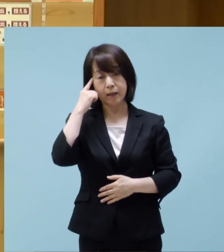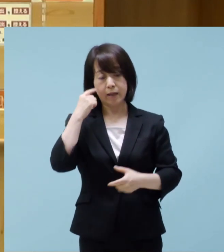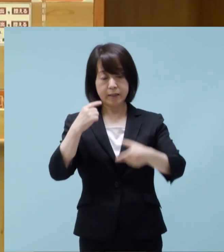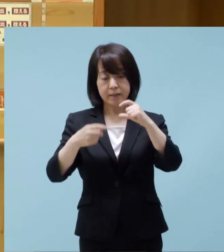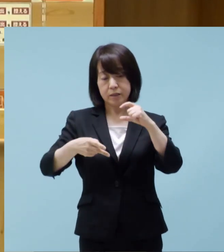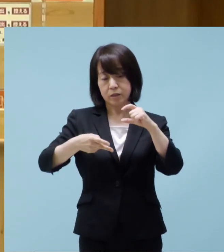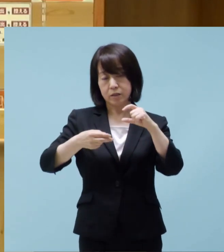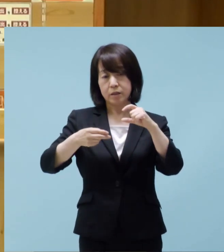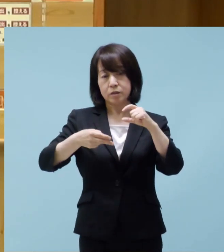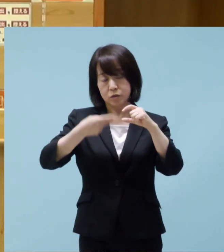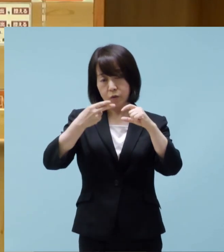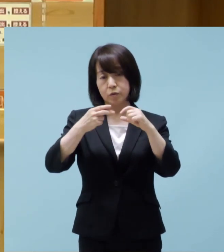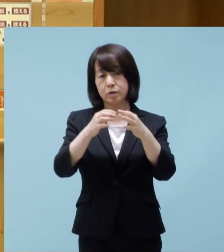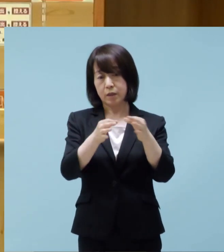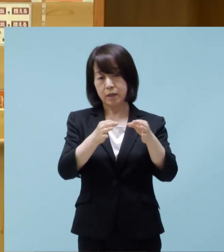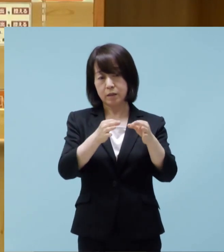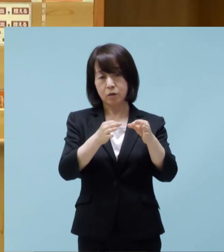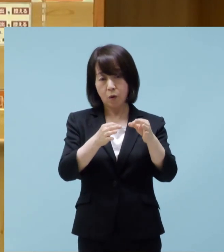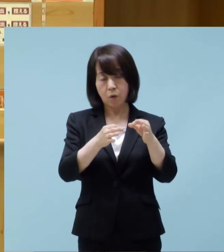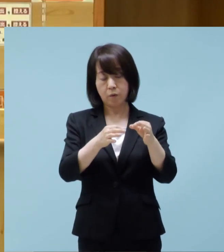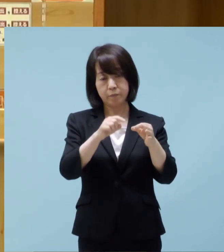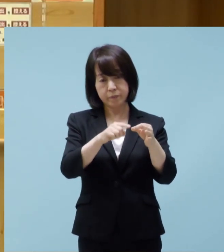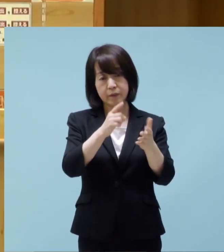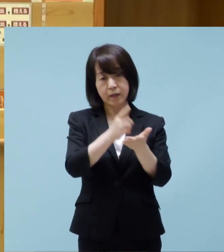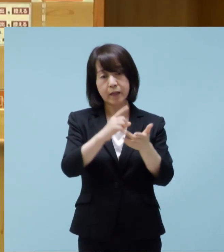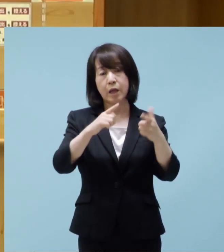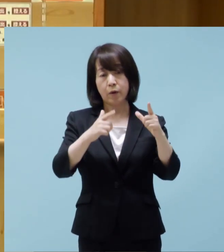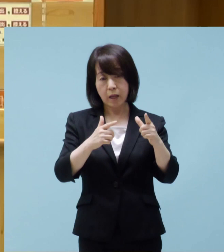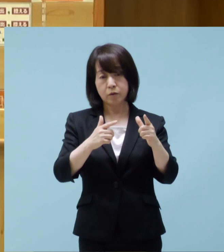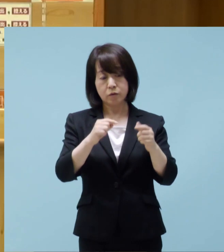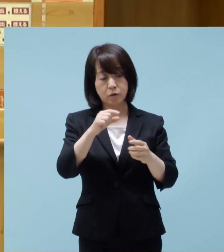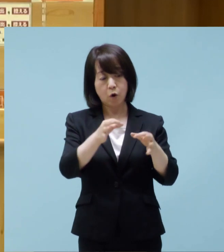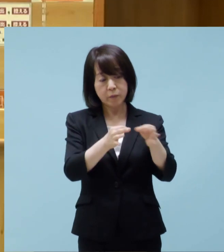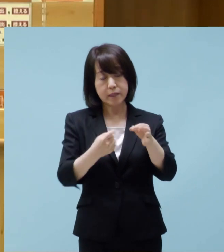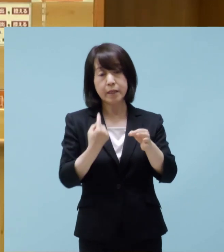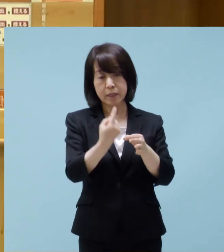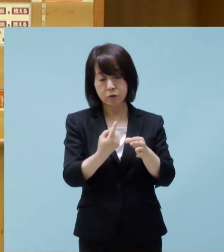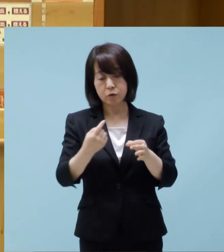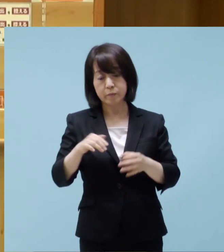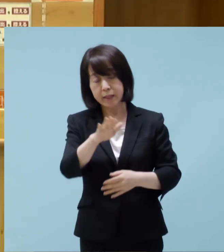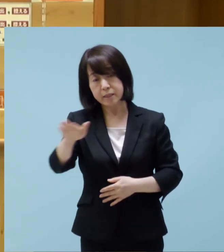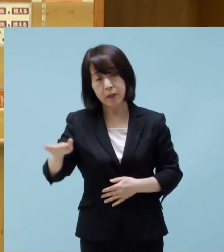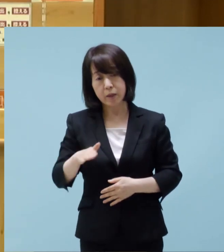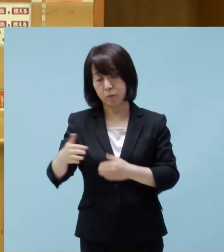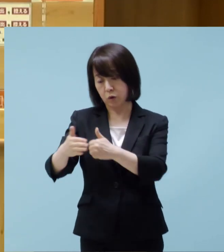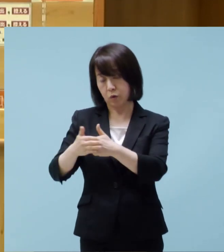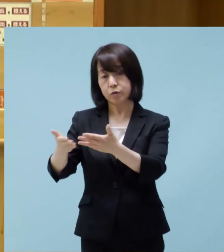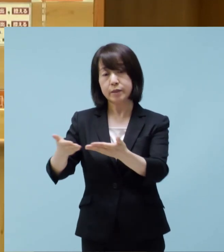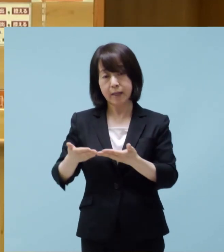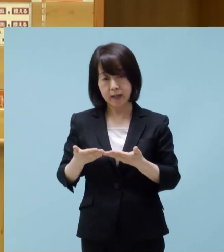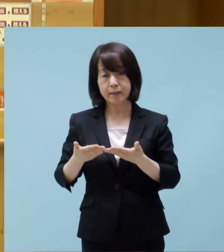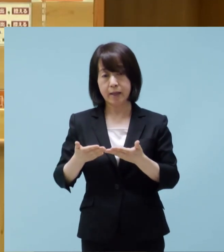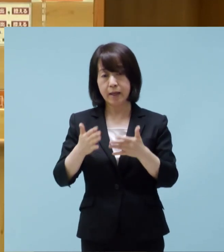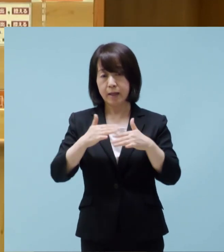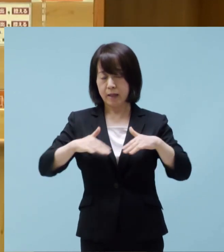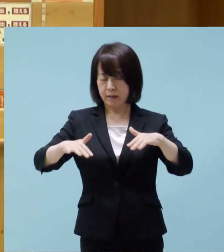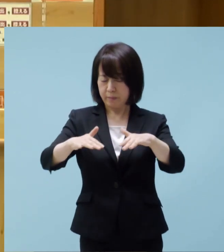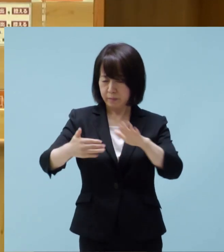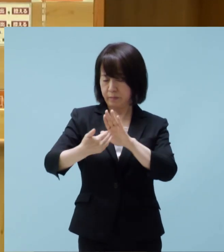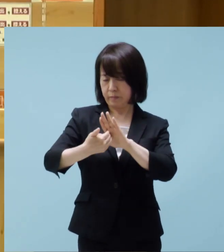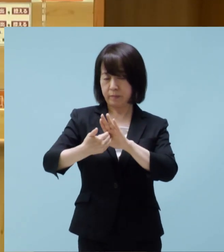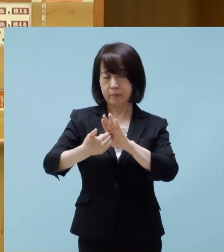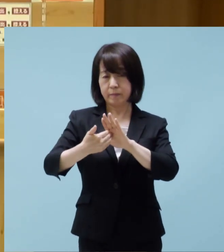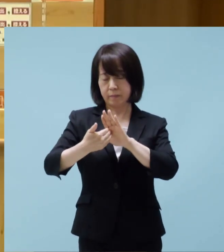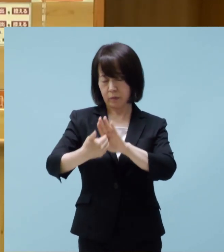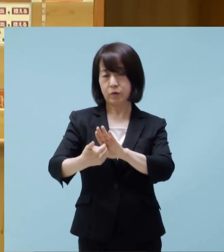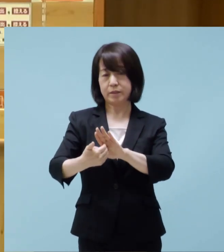ならず利用する皆様にもご協力をいただきながら、この感染拡大なんとか防ぎながらですね、状況を改